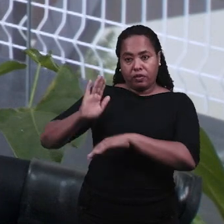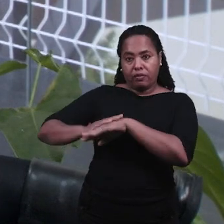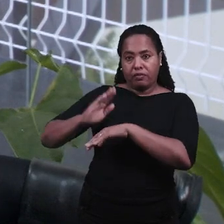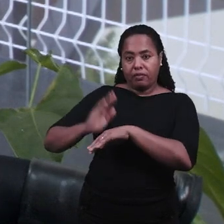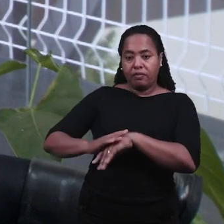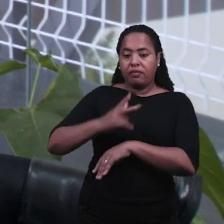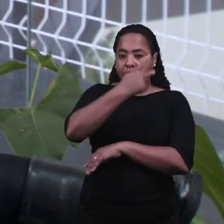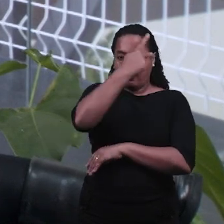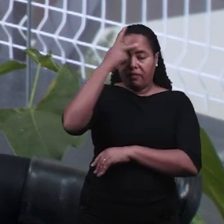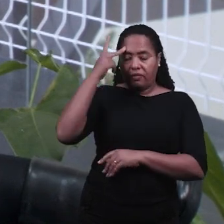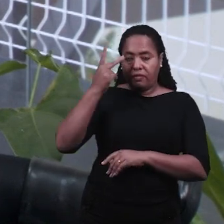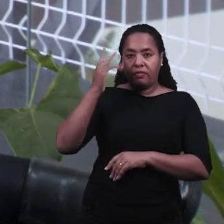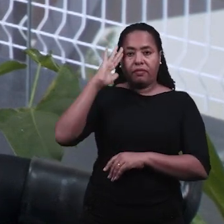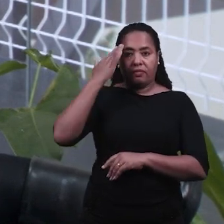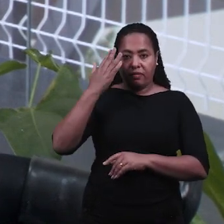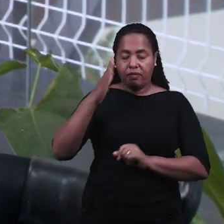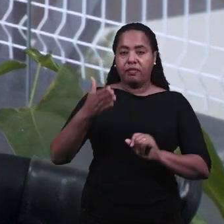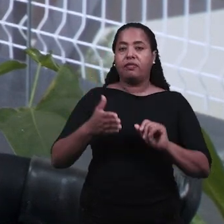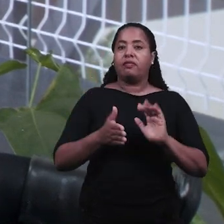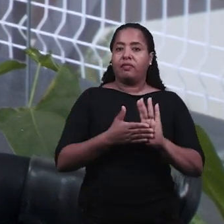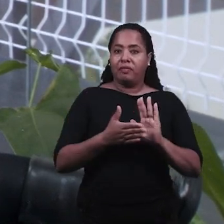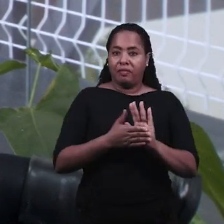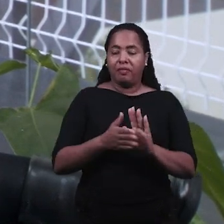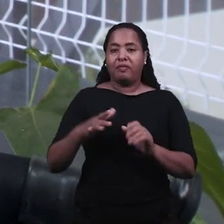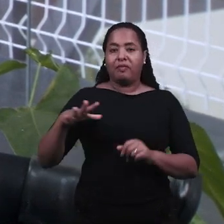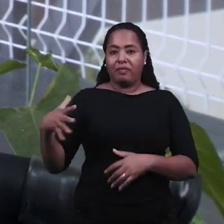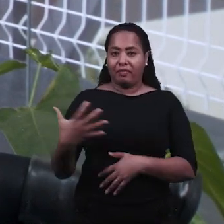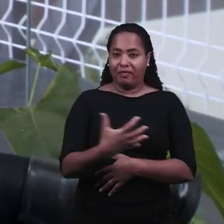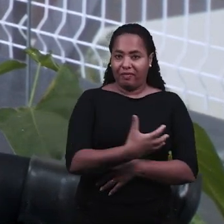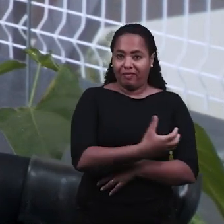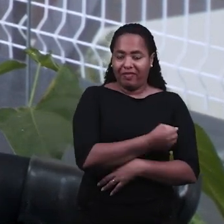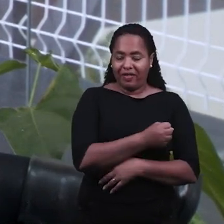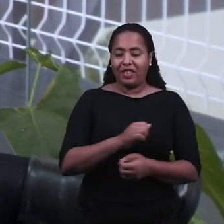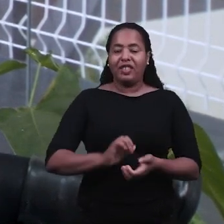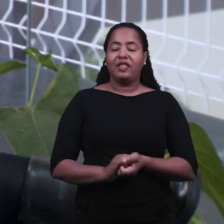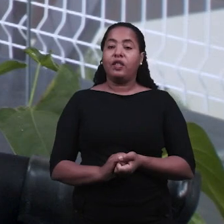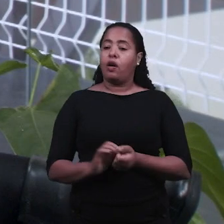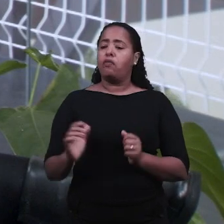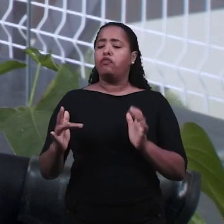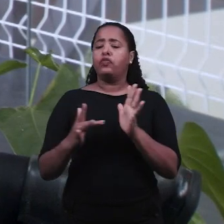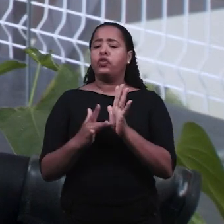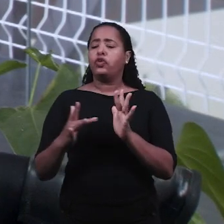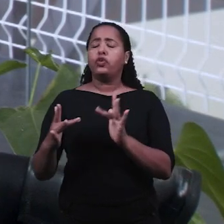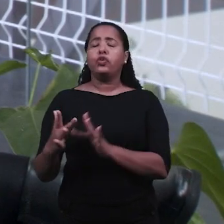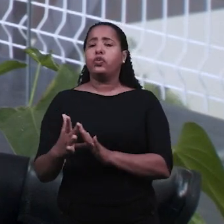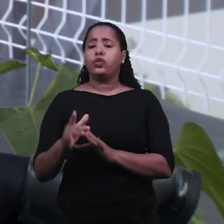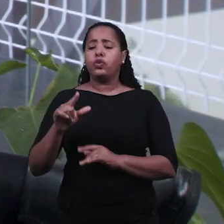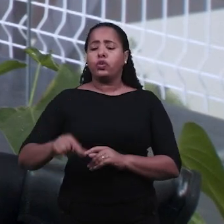puissent comprendre le projet de salut. Et dans cette parabole, le Seigneur Jésus parle sur